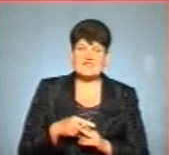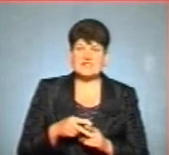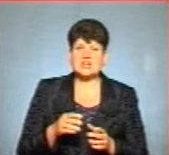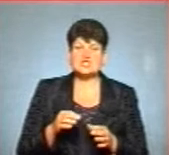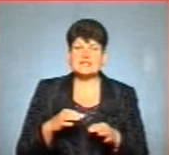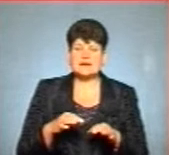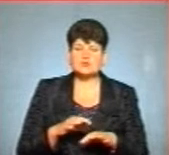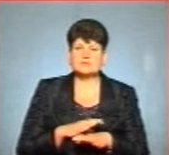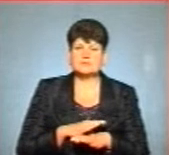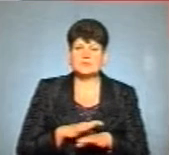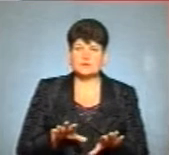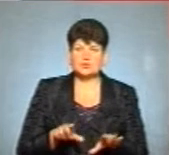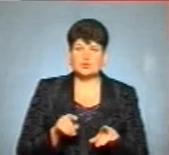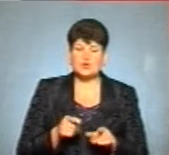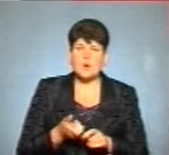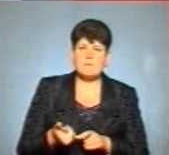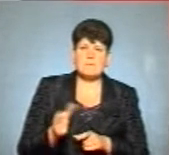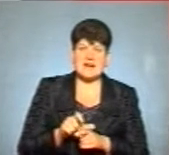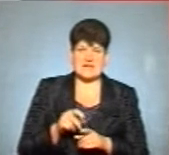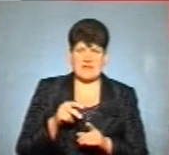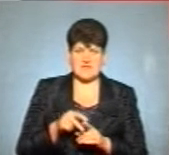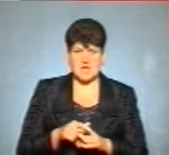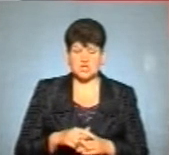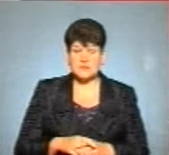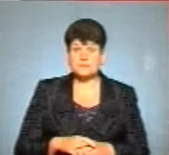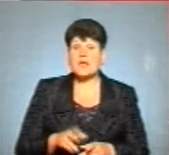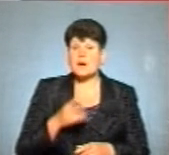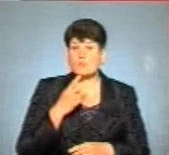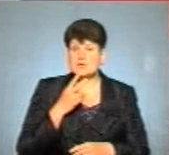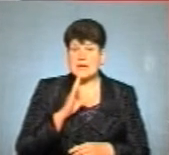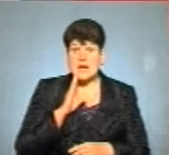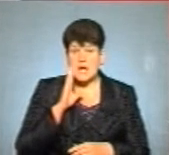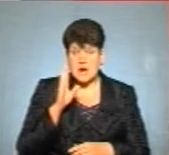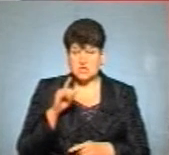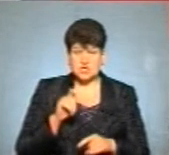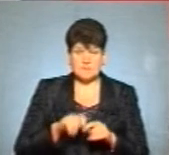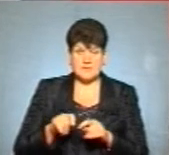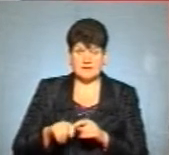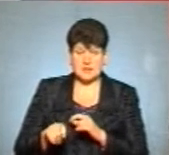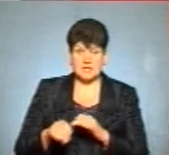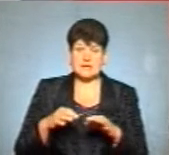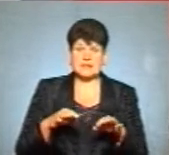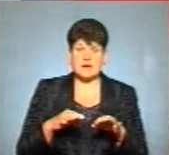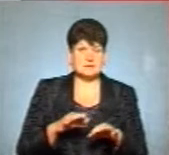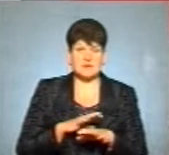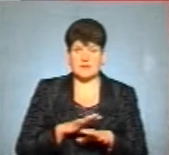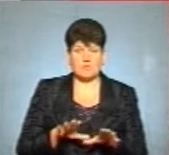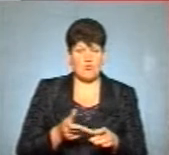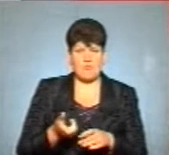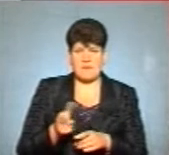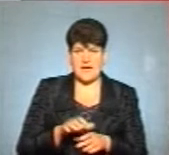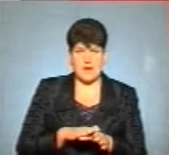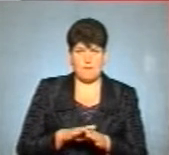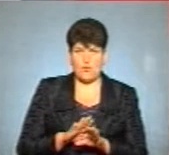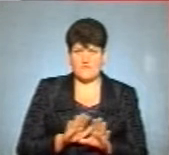щоб не допускати його перевантаження. Ось, як показали ранішні перевірки, транспорт не був